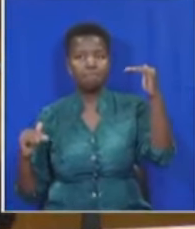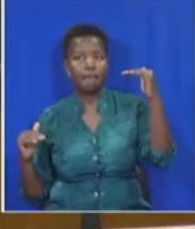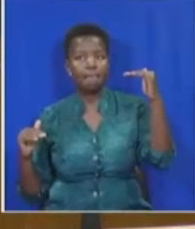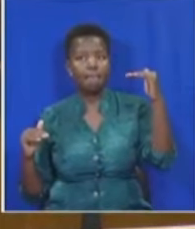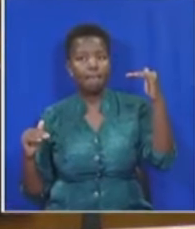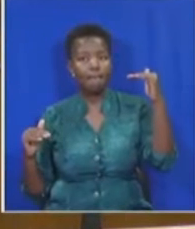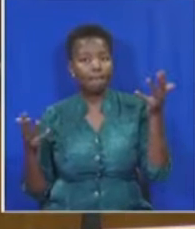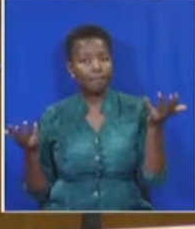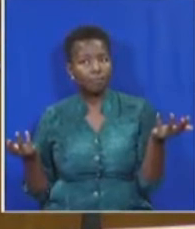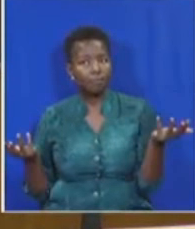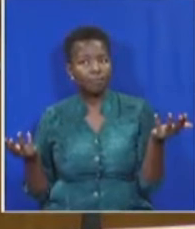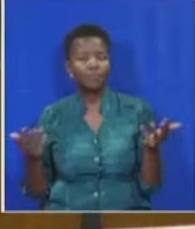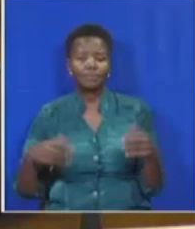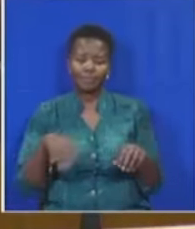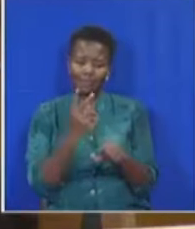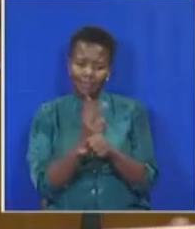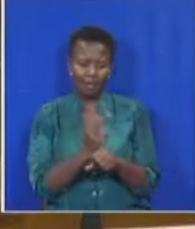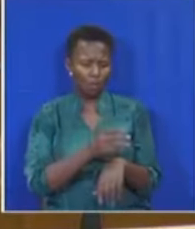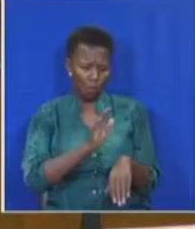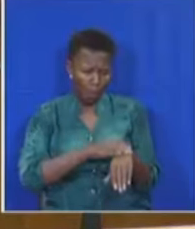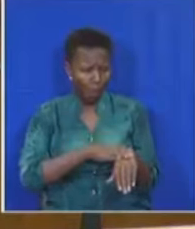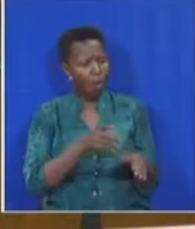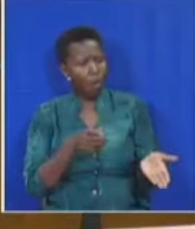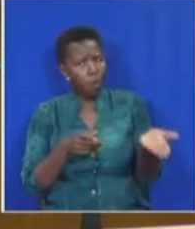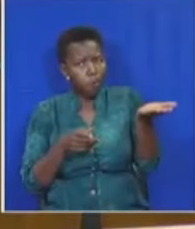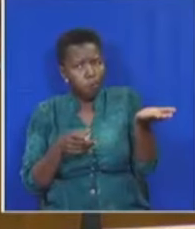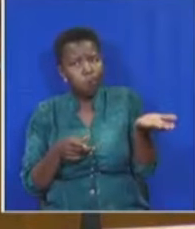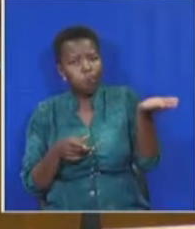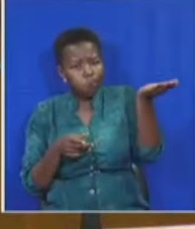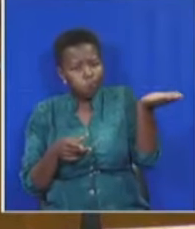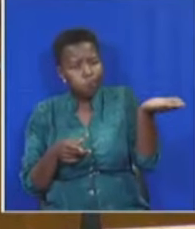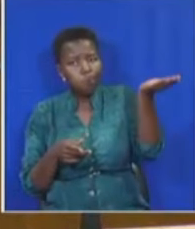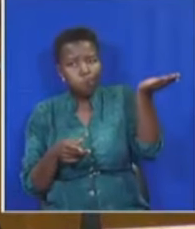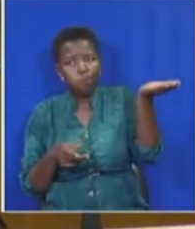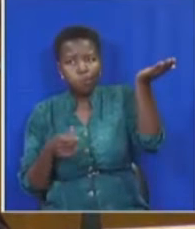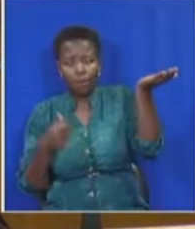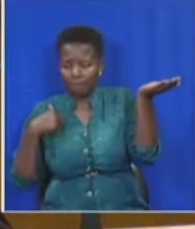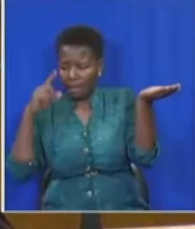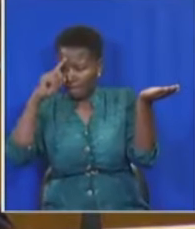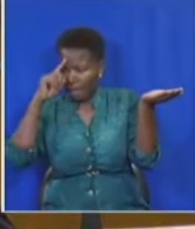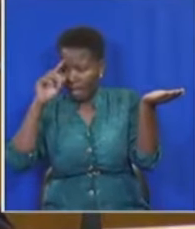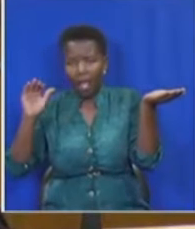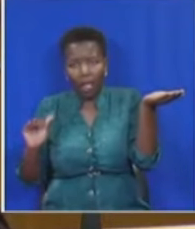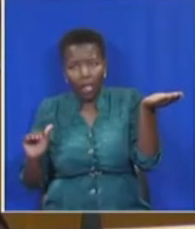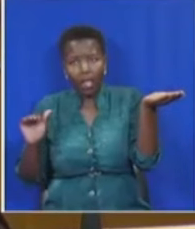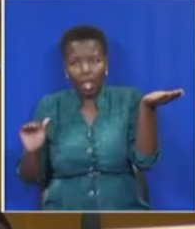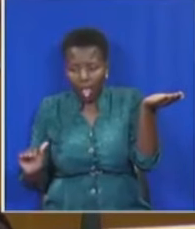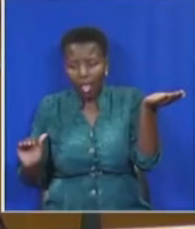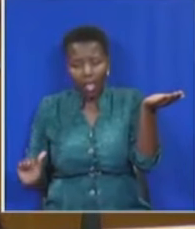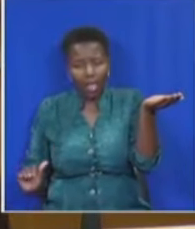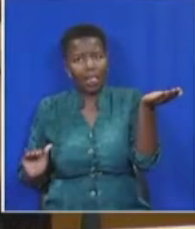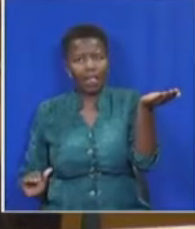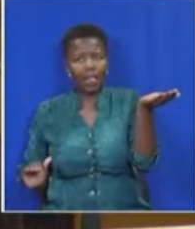ukunyuka yaqhubeka ukwehla eyesizwe esimnyama namhlanje sizokhalela